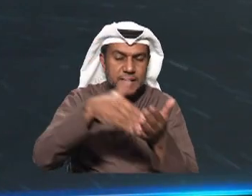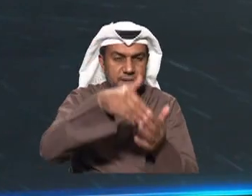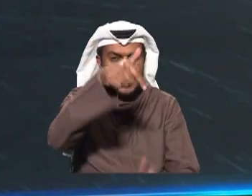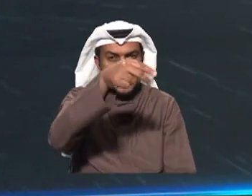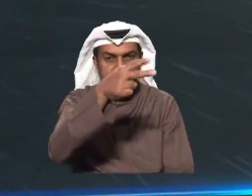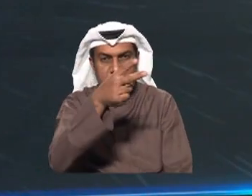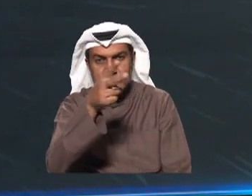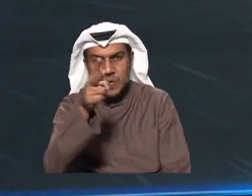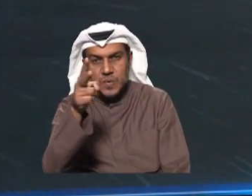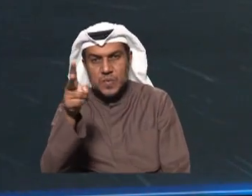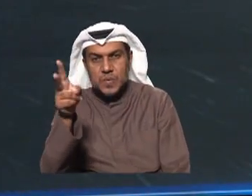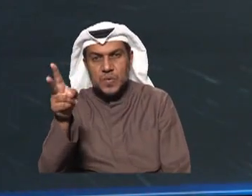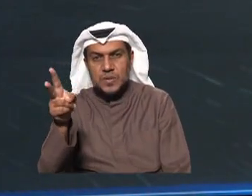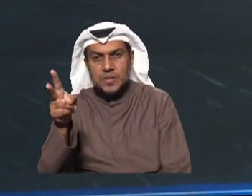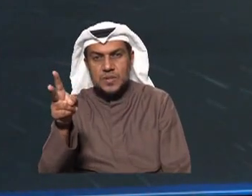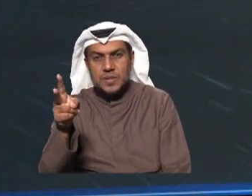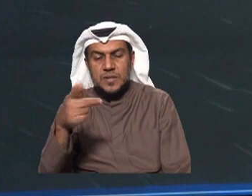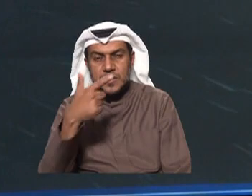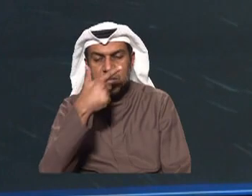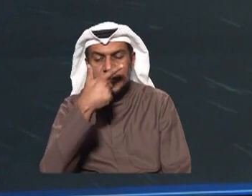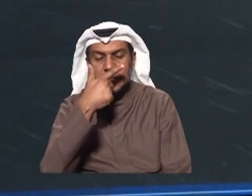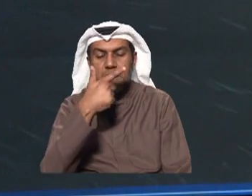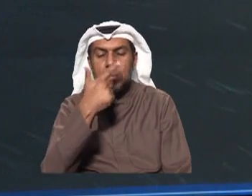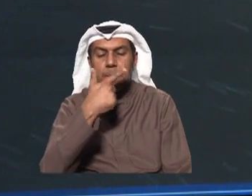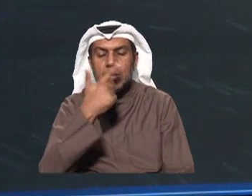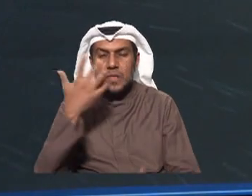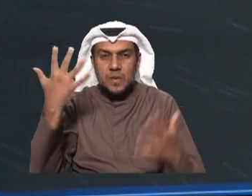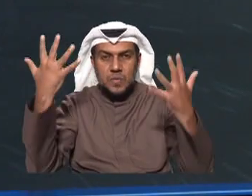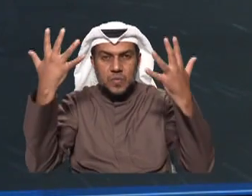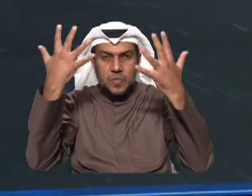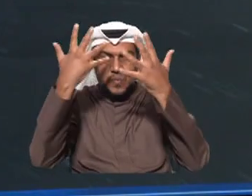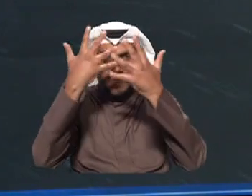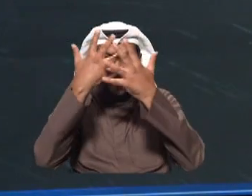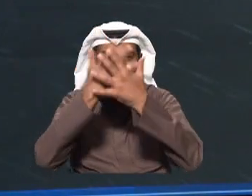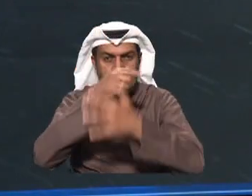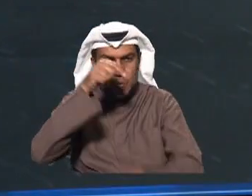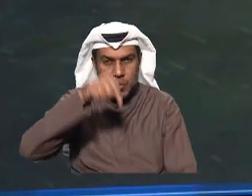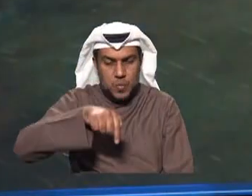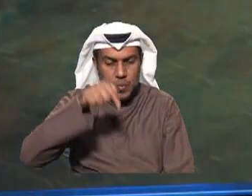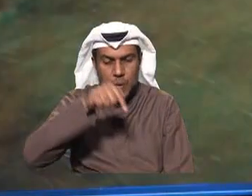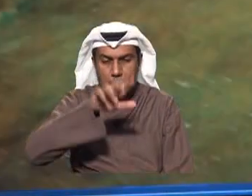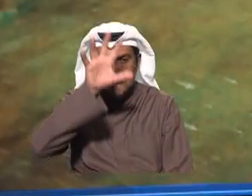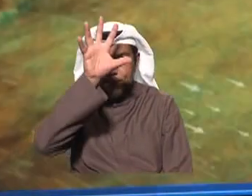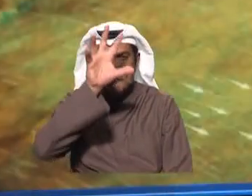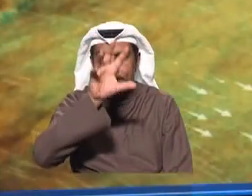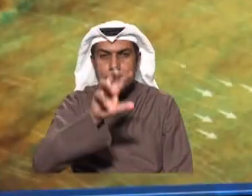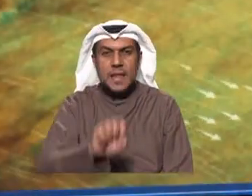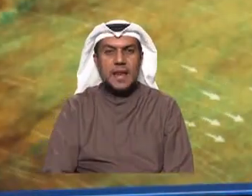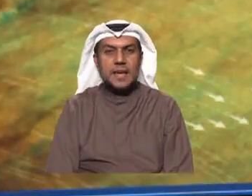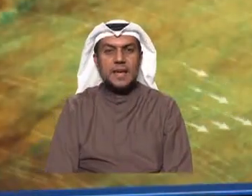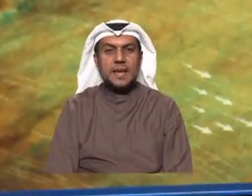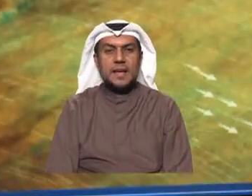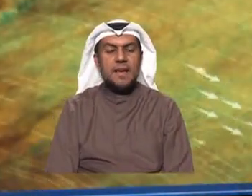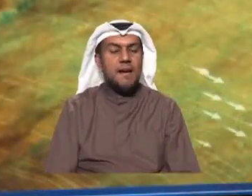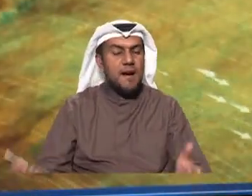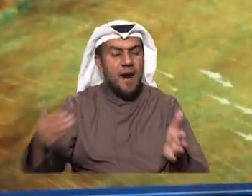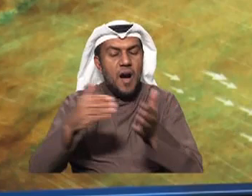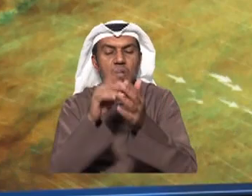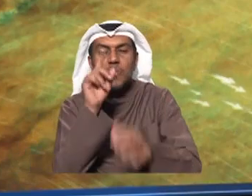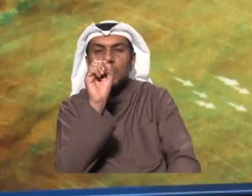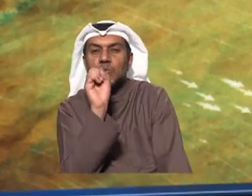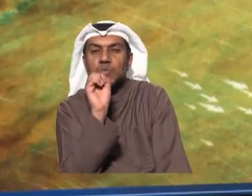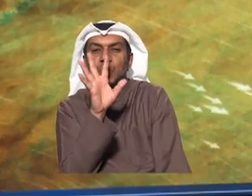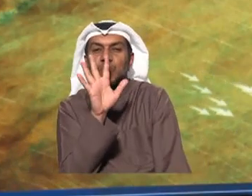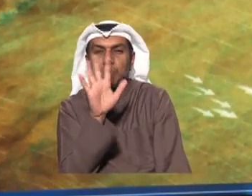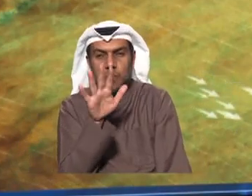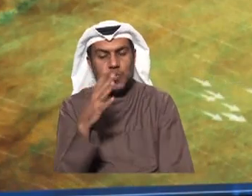في الساعة، ومثل ما ذكرنا فرص تشكل الضباب واردة خلال هذه الليلة اللي متوقع أنها راح تستمر معنا حتى ساعات صباح الأولى من يوم الغد